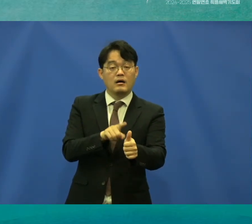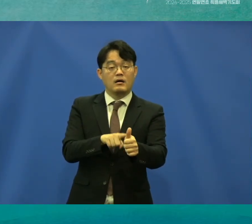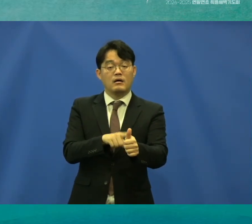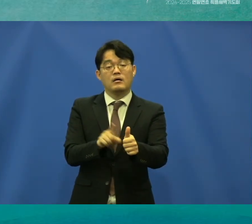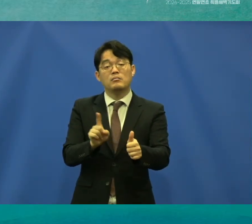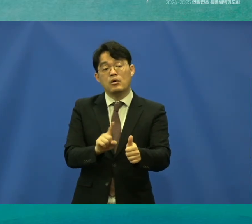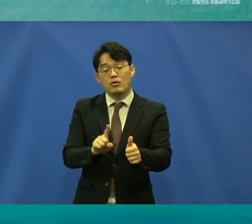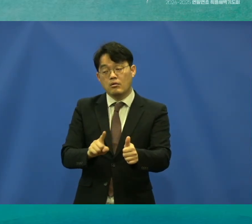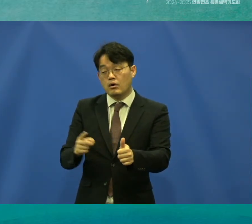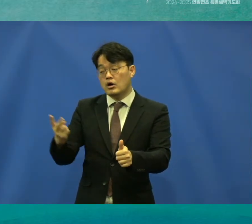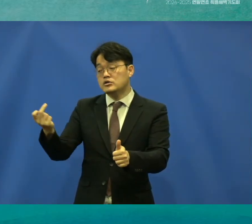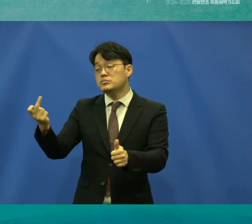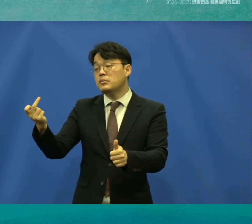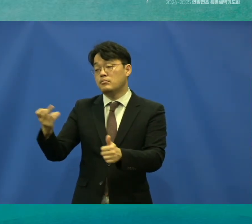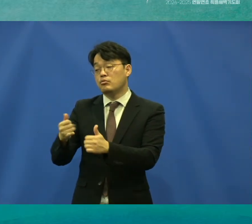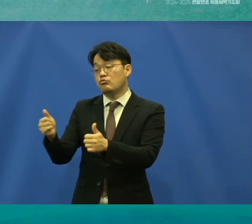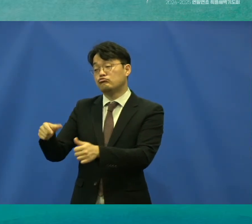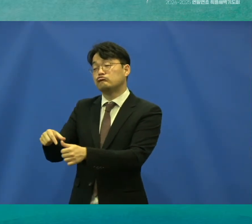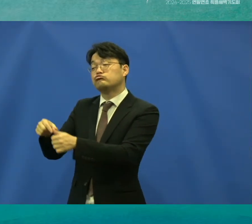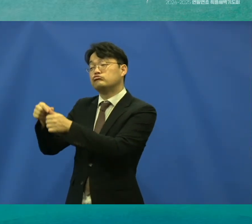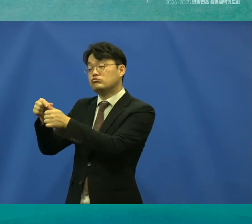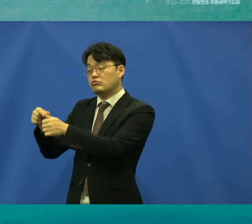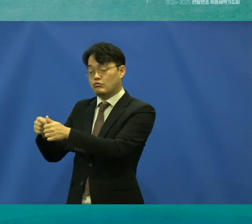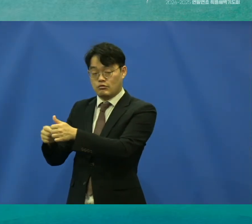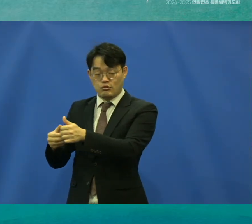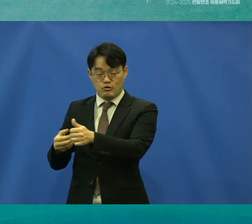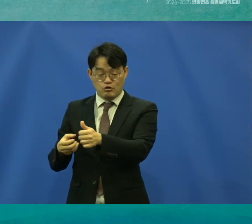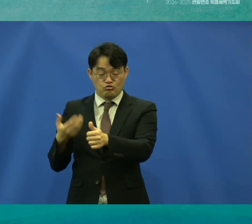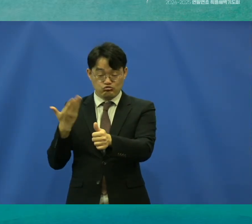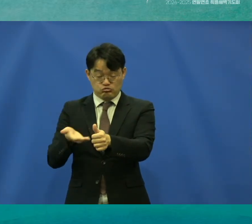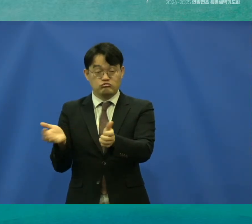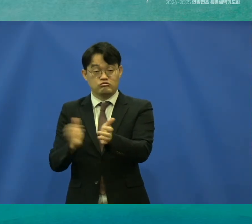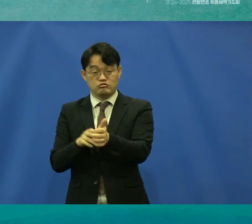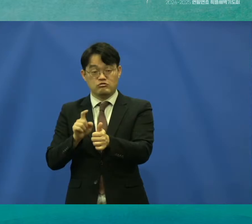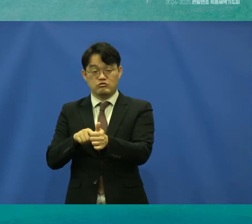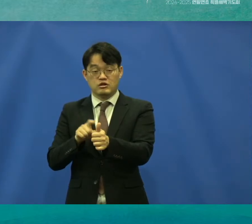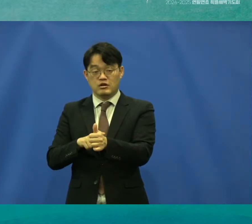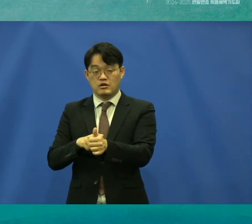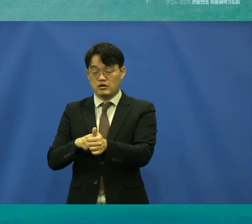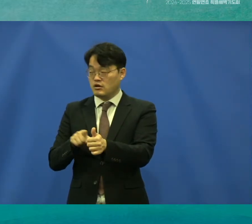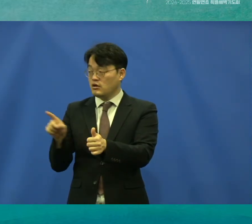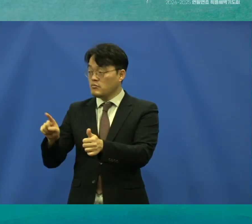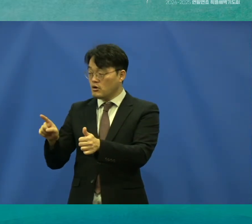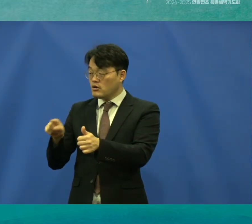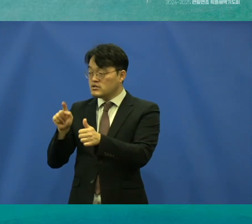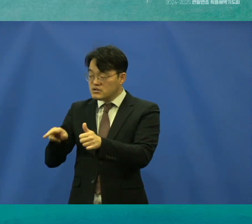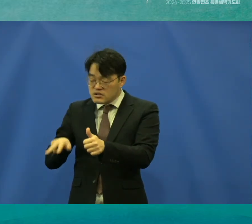지금 벌레하고 싸우고 있는 거예요. 까라 이러면서.